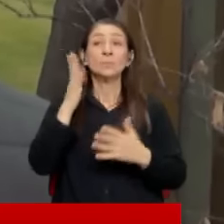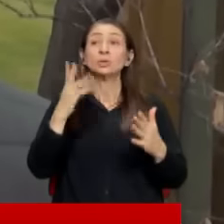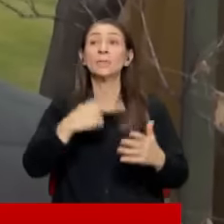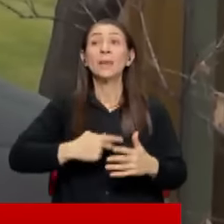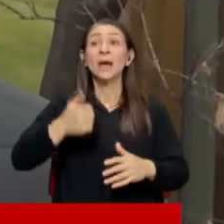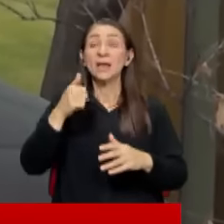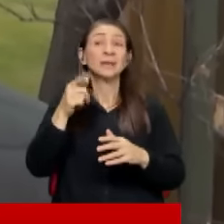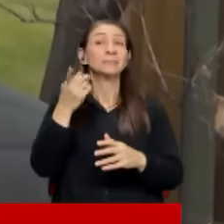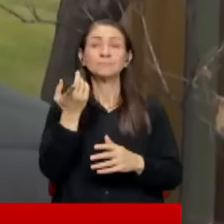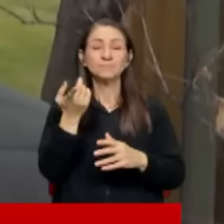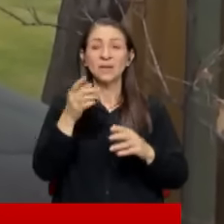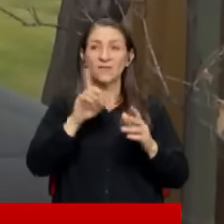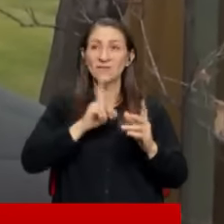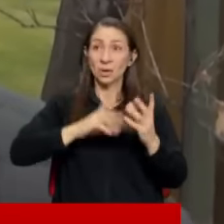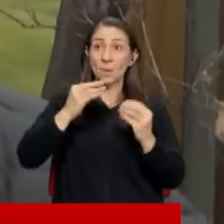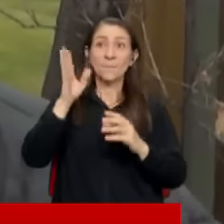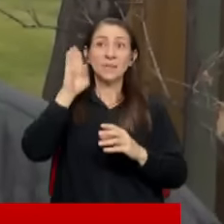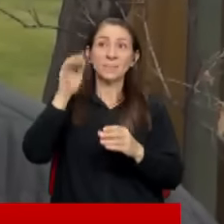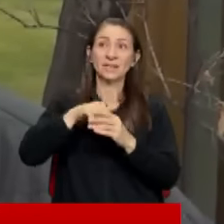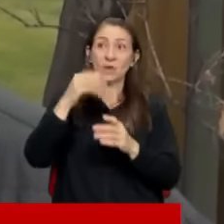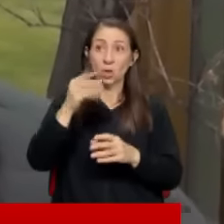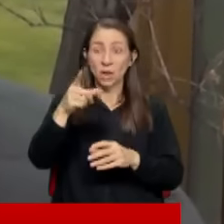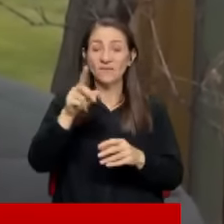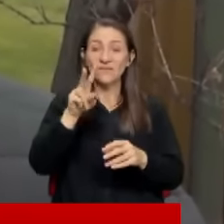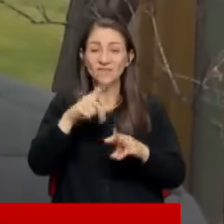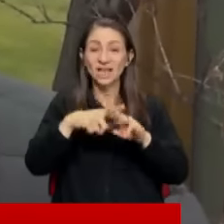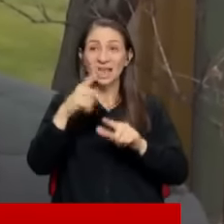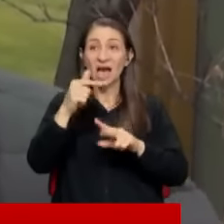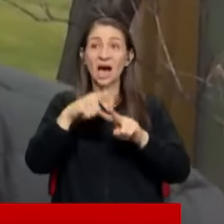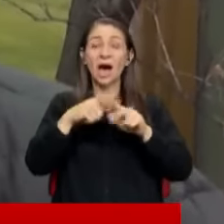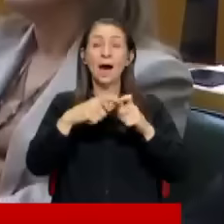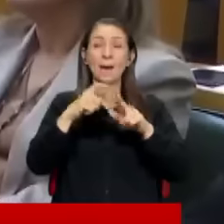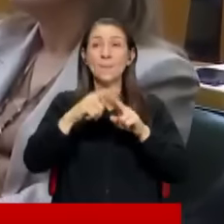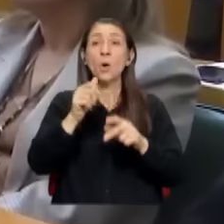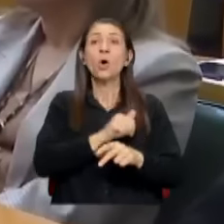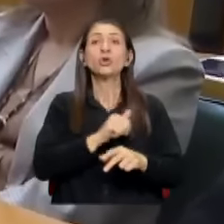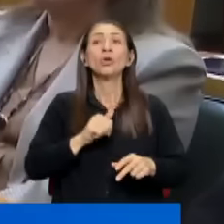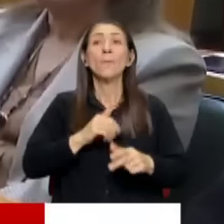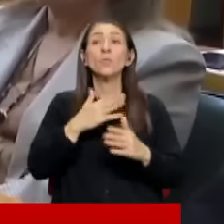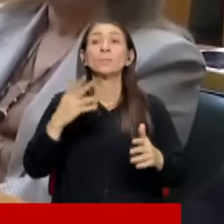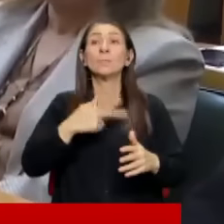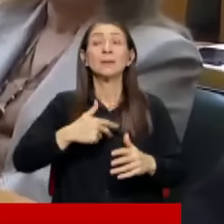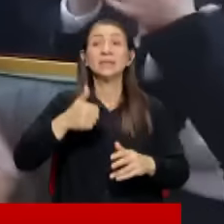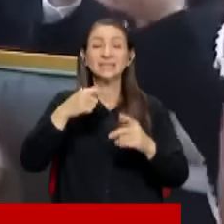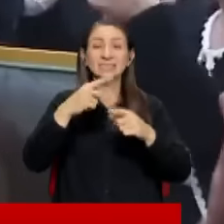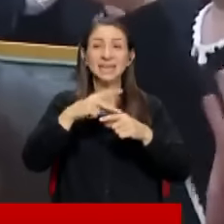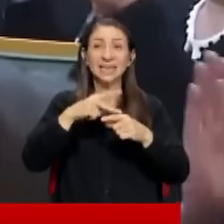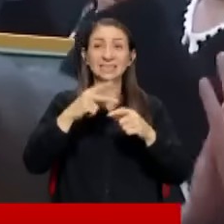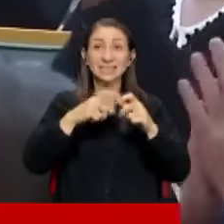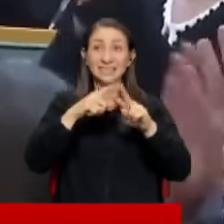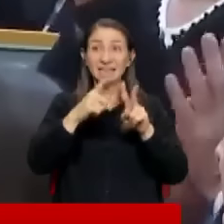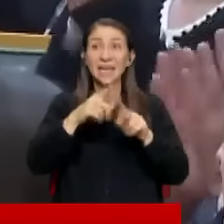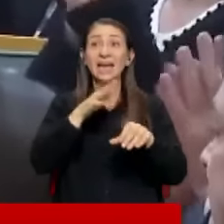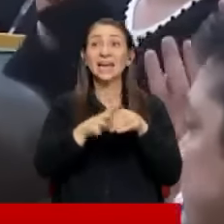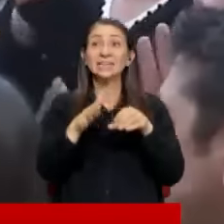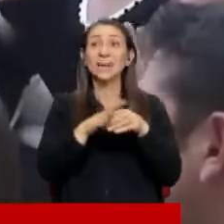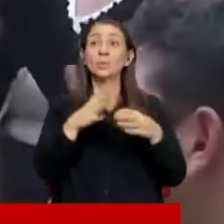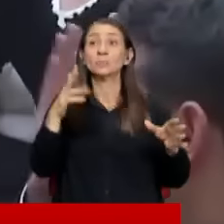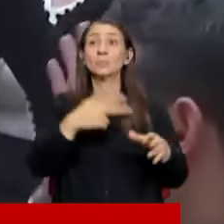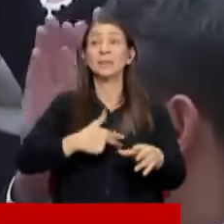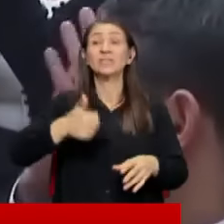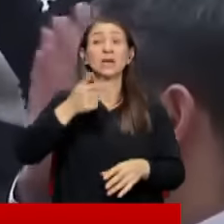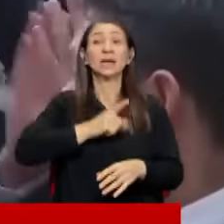Belediye Başkan adayı hali hazırda Malatya Milletvekili olan Veli Ağbaba oldu. Ordu Büyükşehir Belediye Başkan adayı Zekai Sana olurken Kayseri Büyükşehir